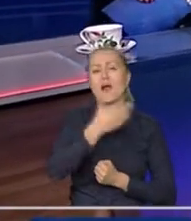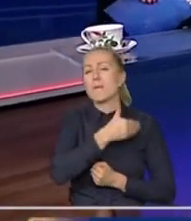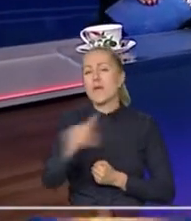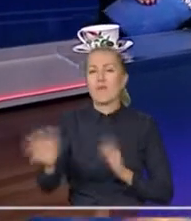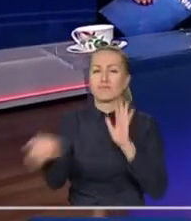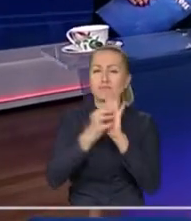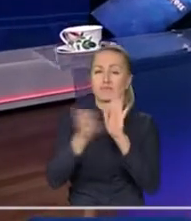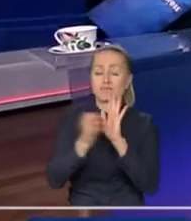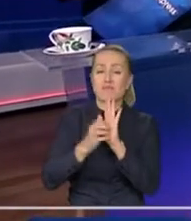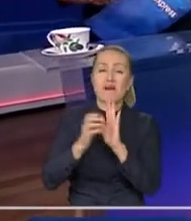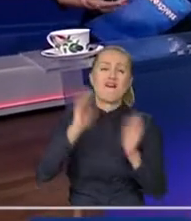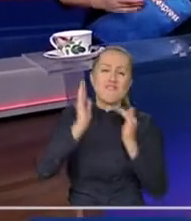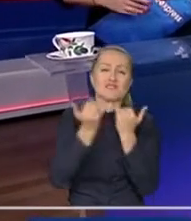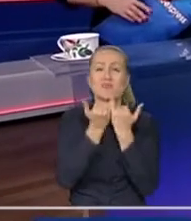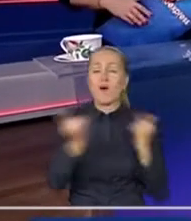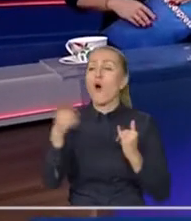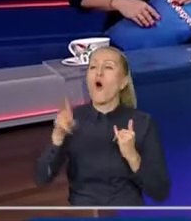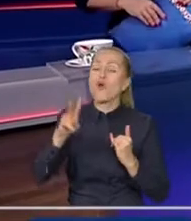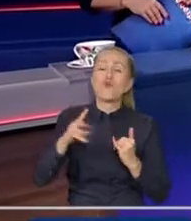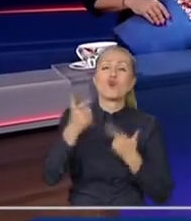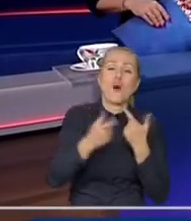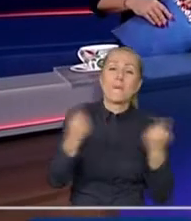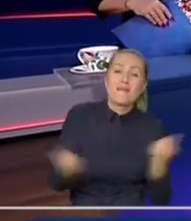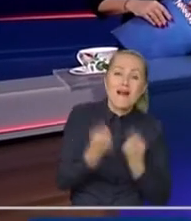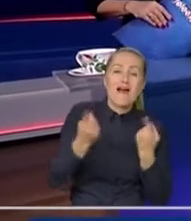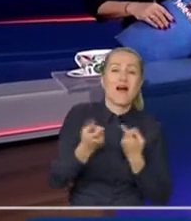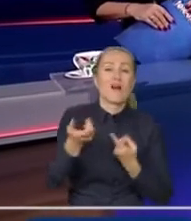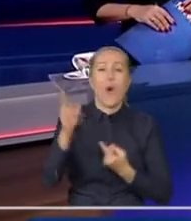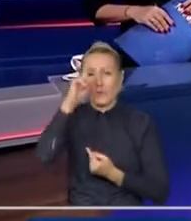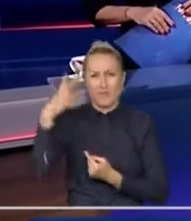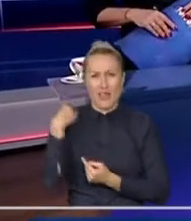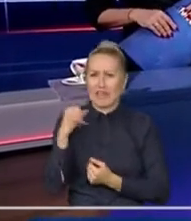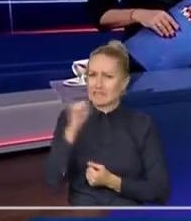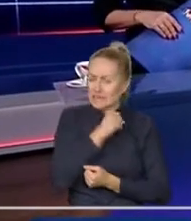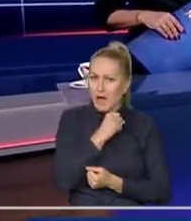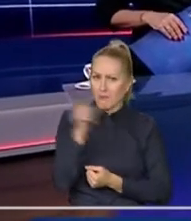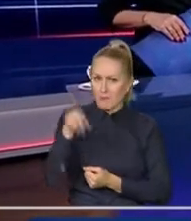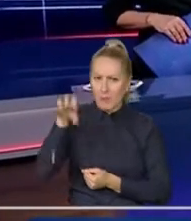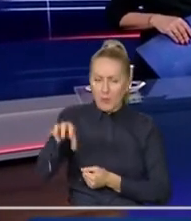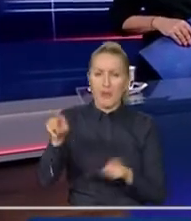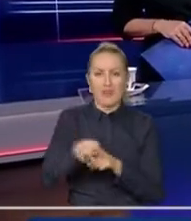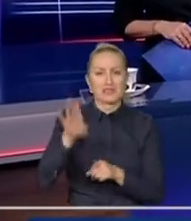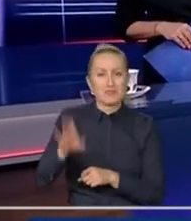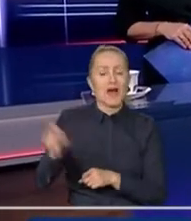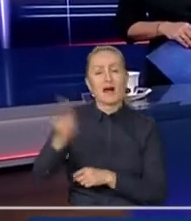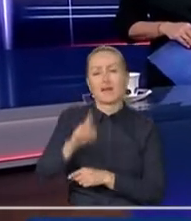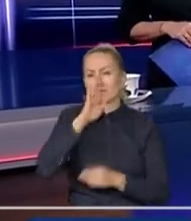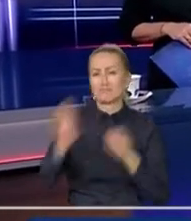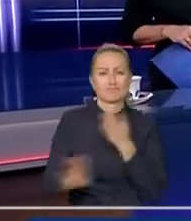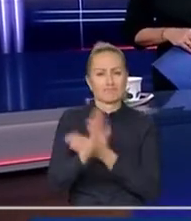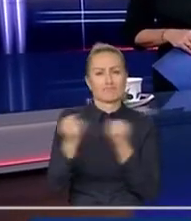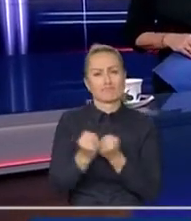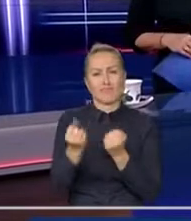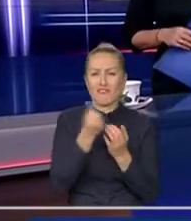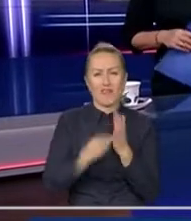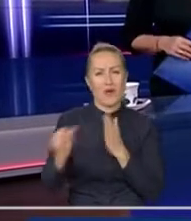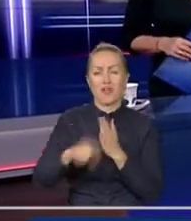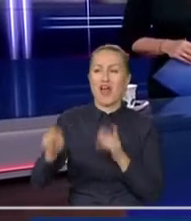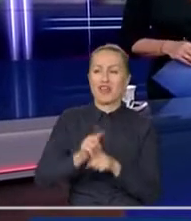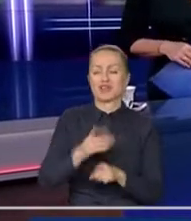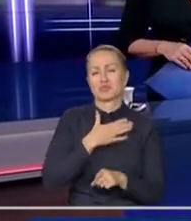mediach społecznościowych influencerzy seniorzy zajmują miejsce specjalne. Wyróżniają się bezpretensjonalnością i dystansem